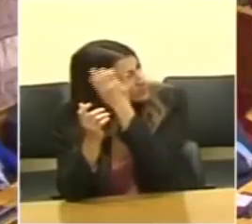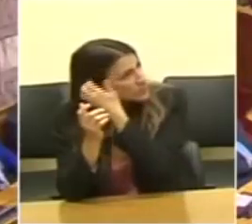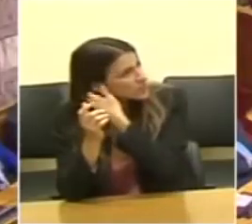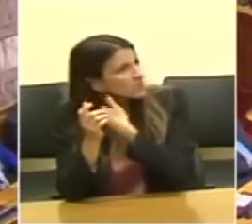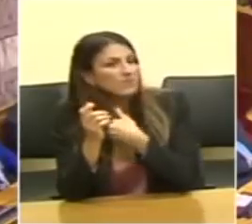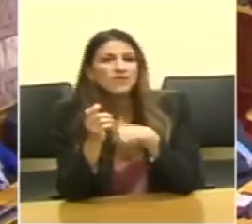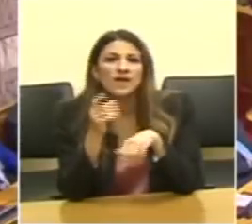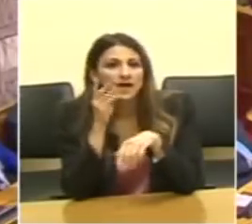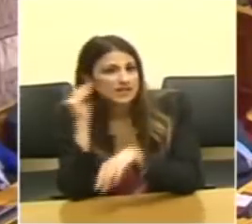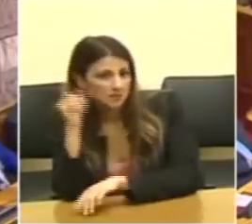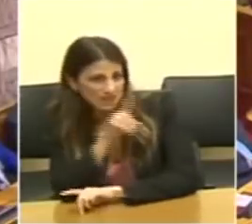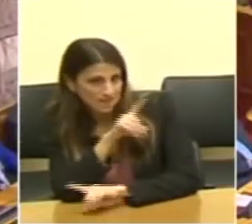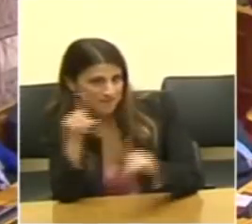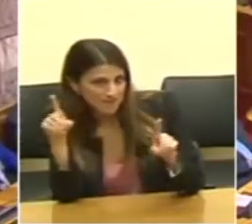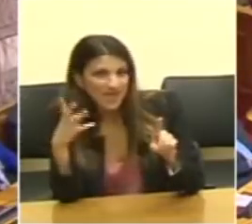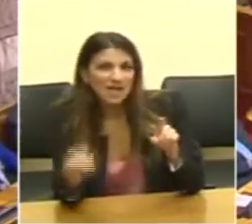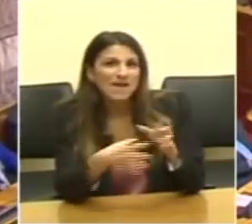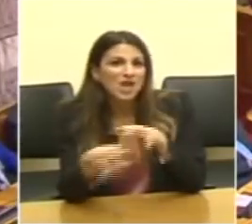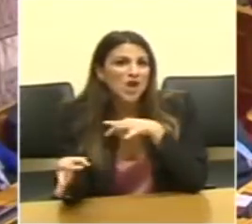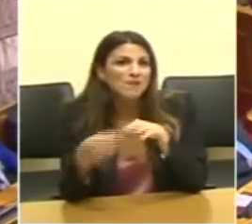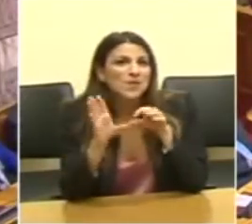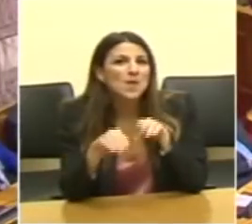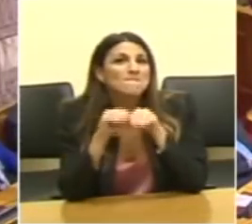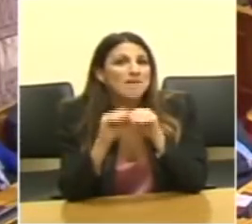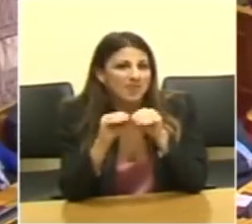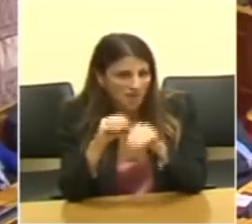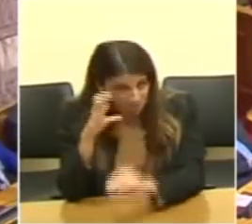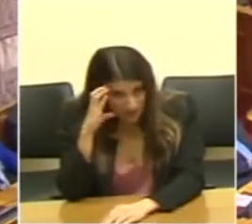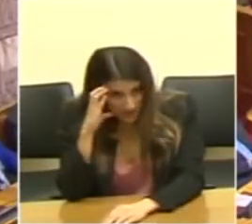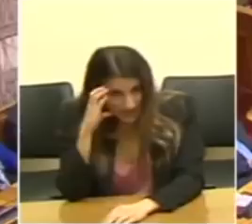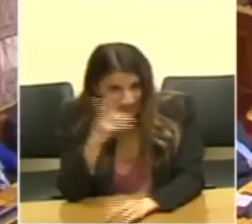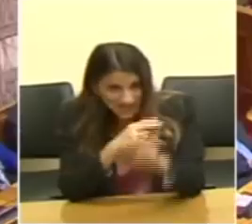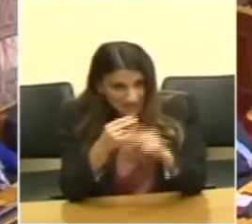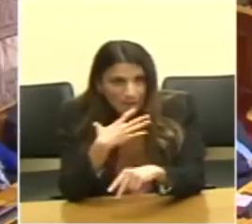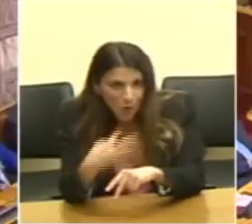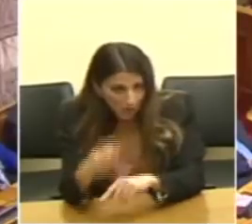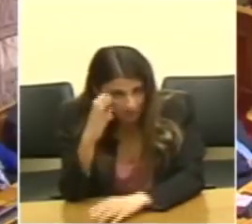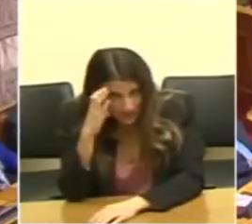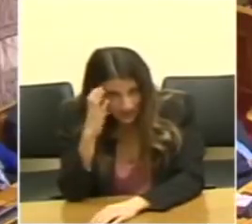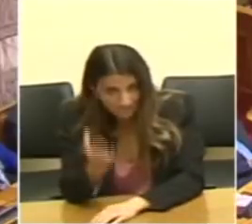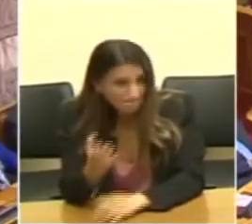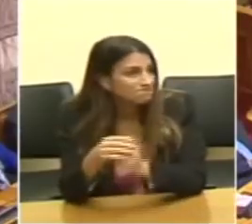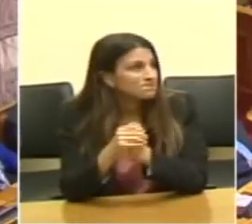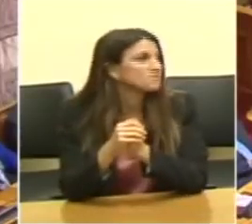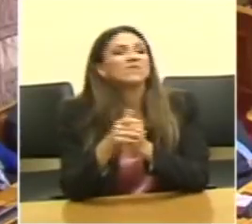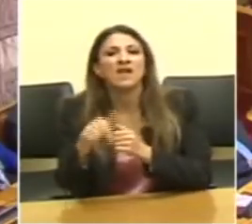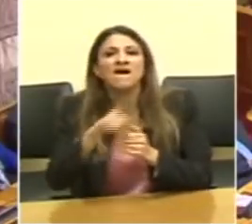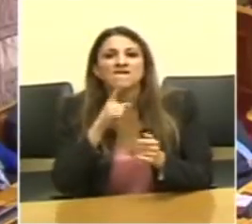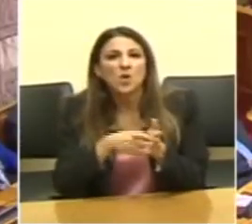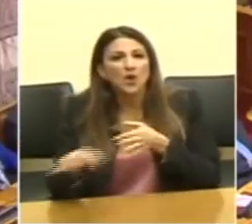Για να μην ξεχνιόμαστε, υπάρχει και ένα νομοσχέδιο για την παιδεία, με το οποίο δίνεται